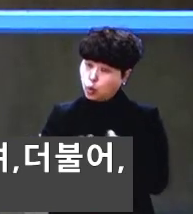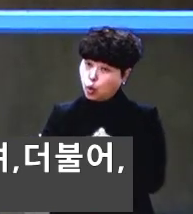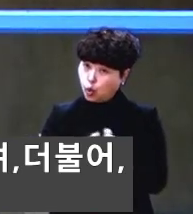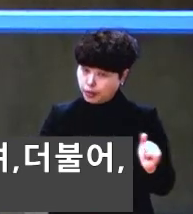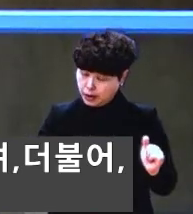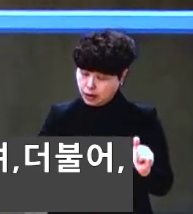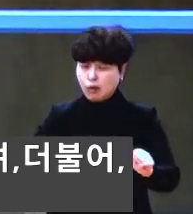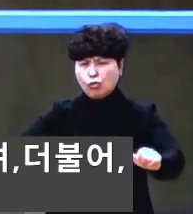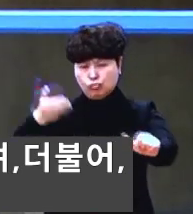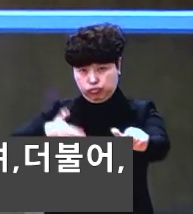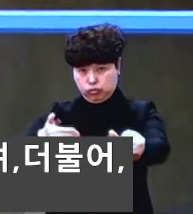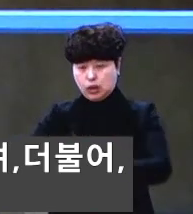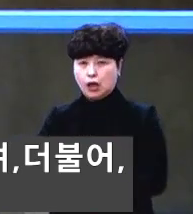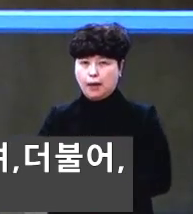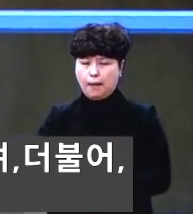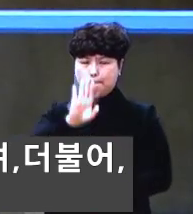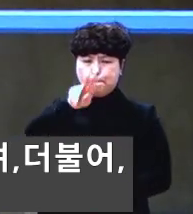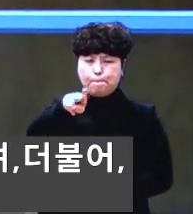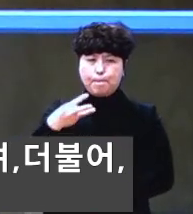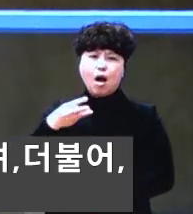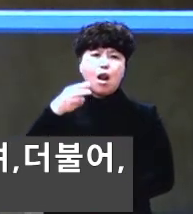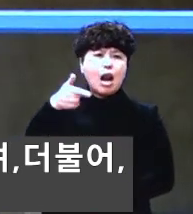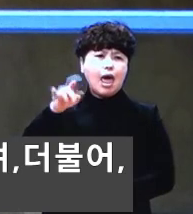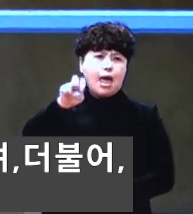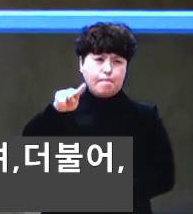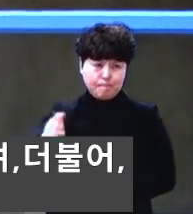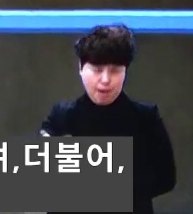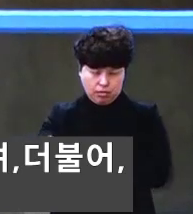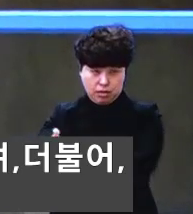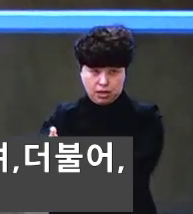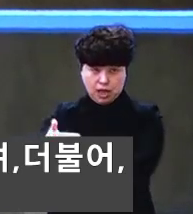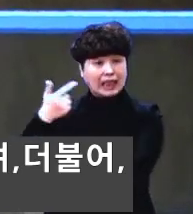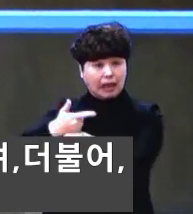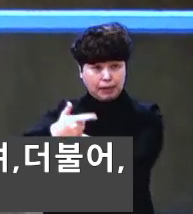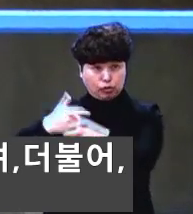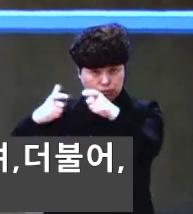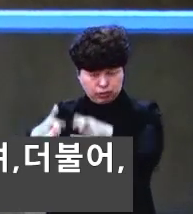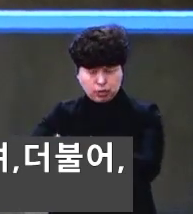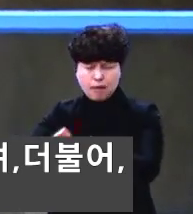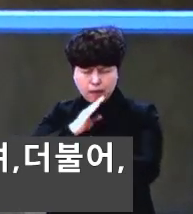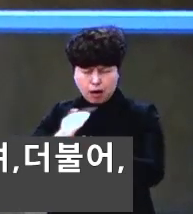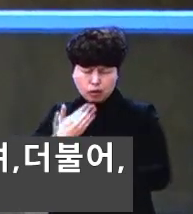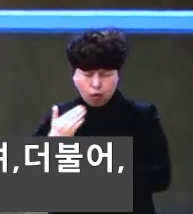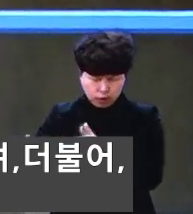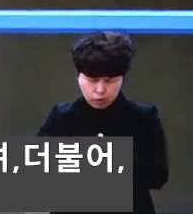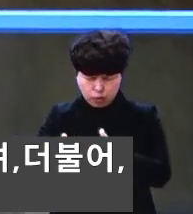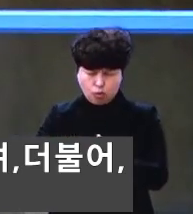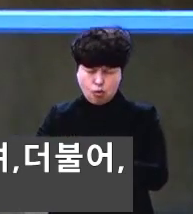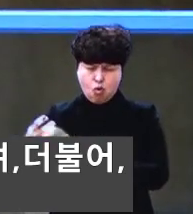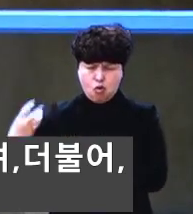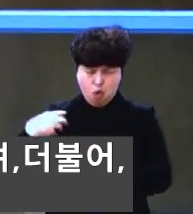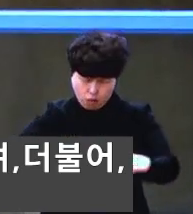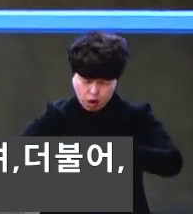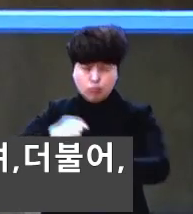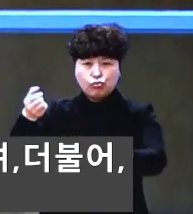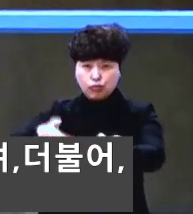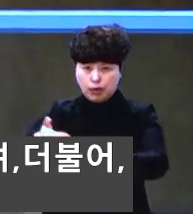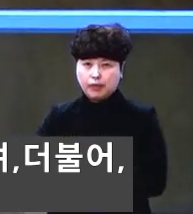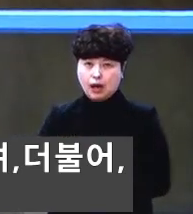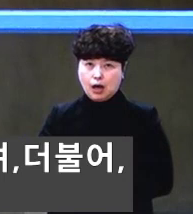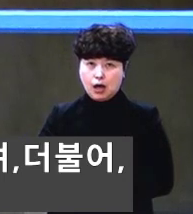요청합니다. 별내면 주민을 위해 경기도에 적극적인 역할을 해주십시오. 국방과 안보라는